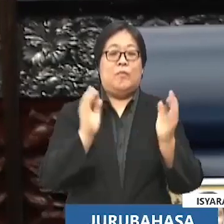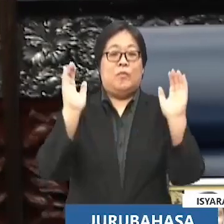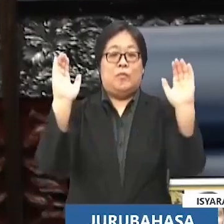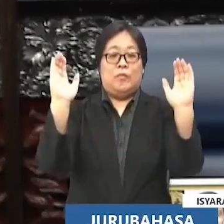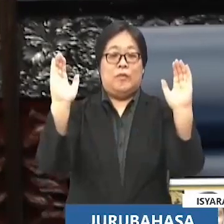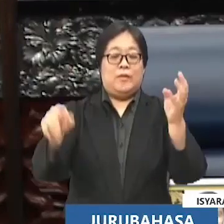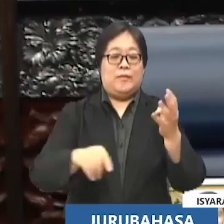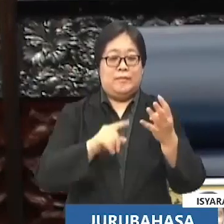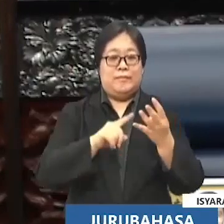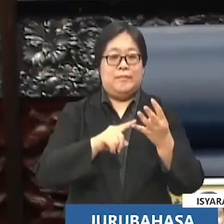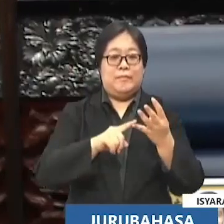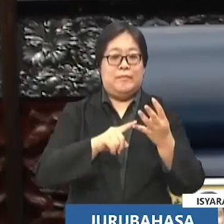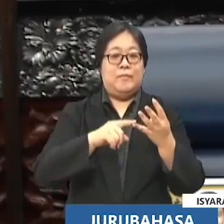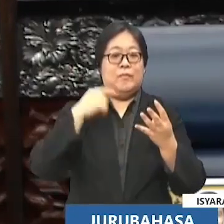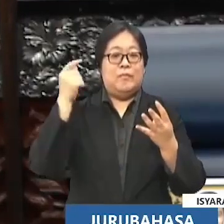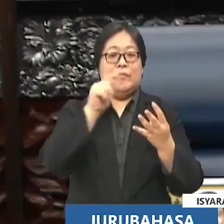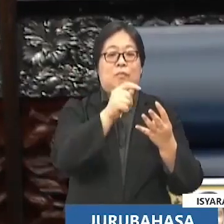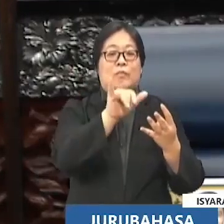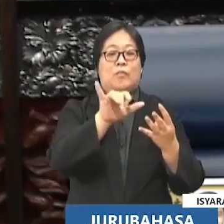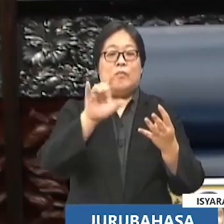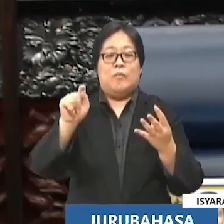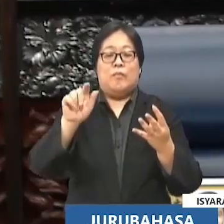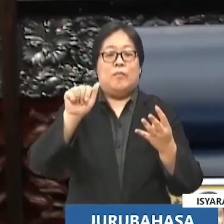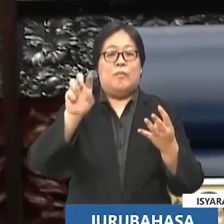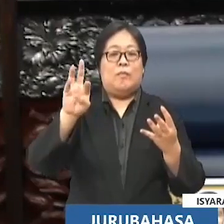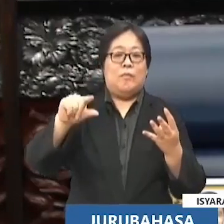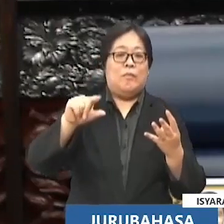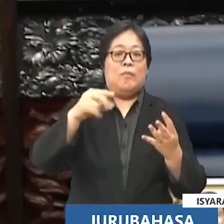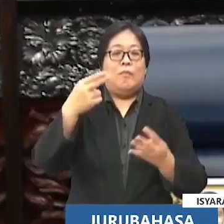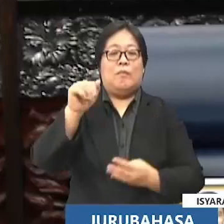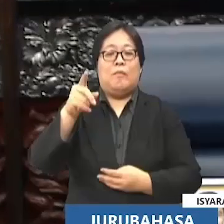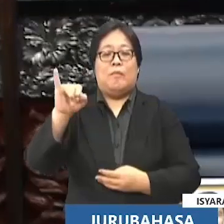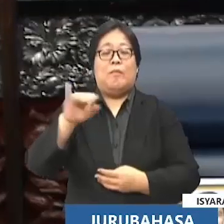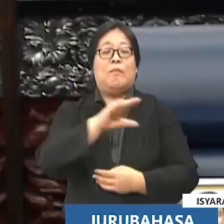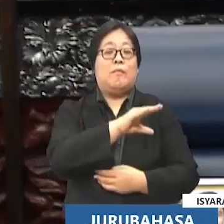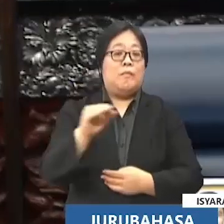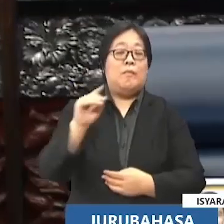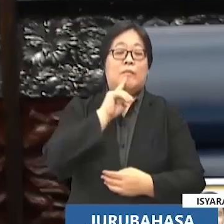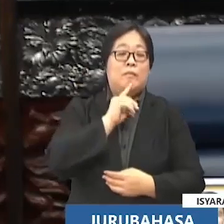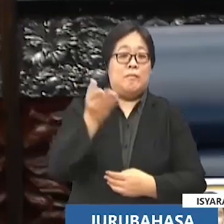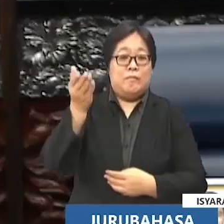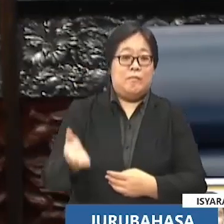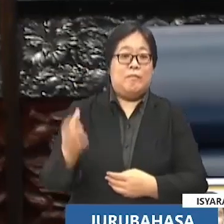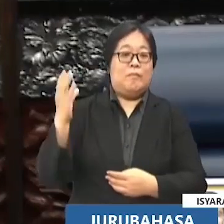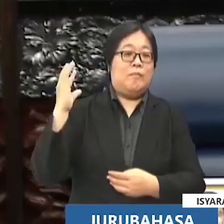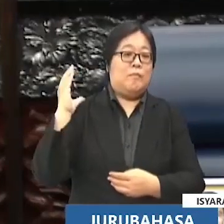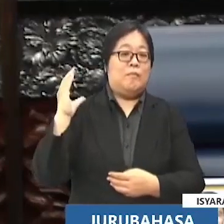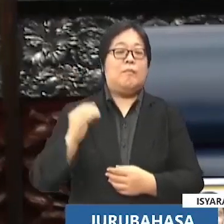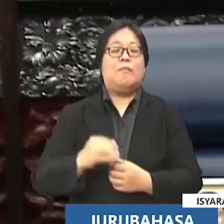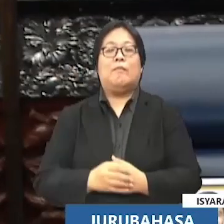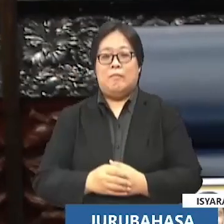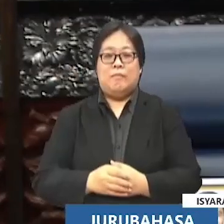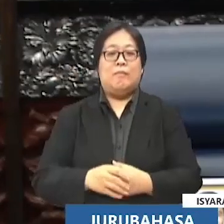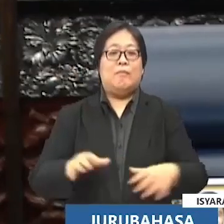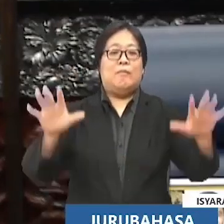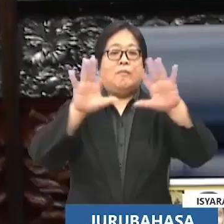Brunei, Tuan Yang Terutama Awang Halbi bin Muhammad Yusof yang juga merupakan pengurusi